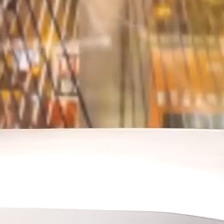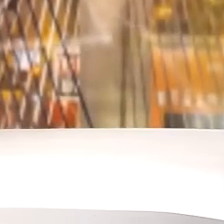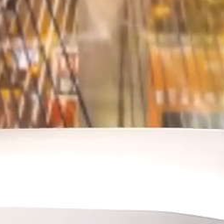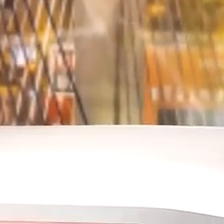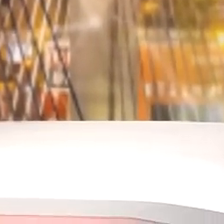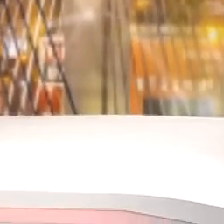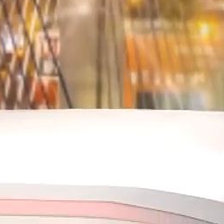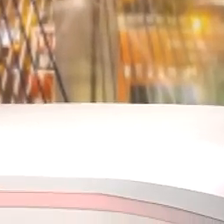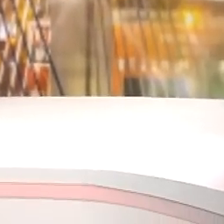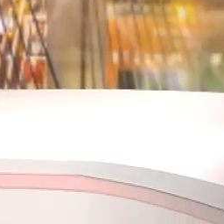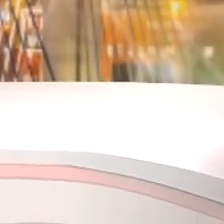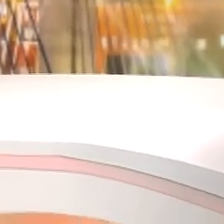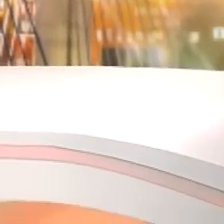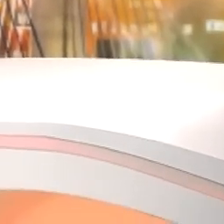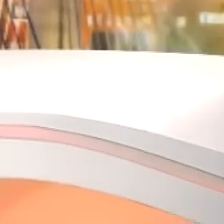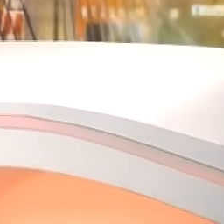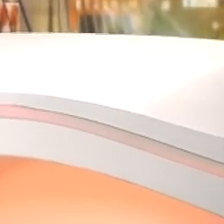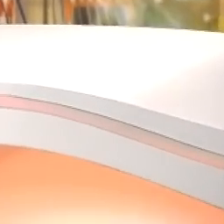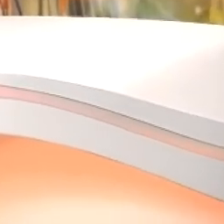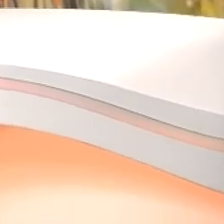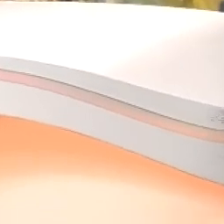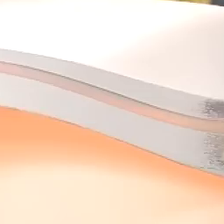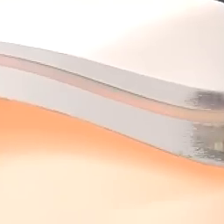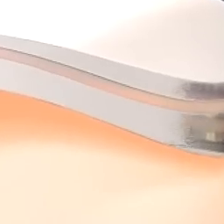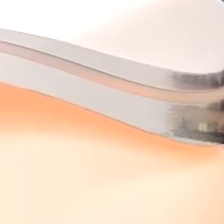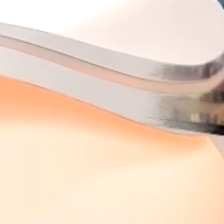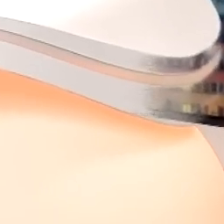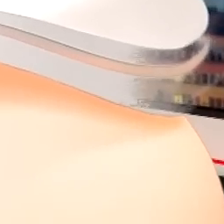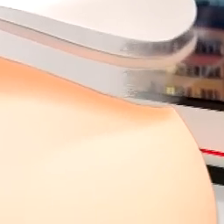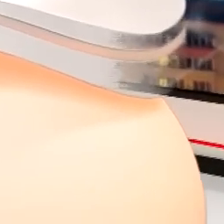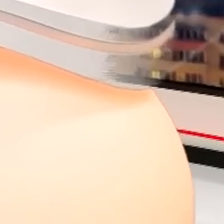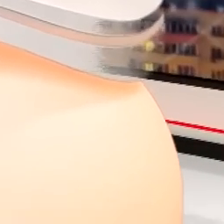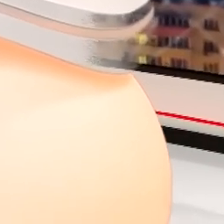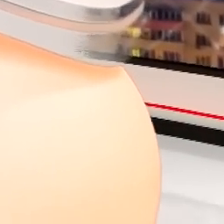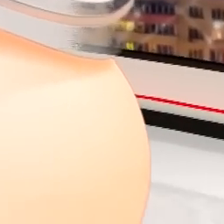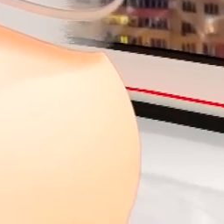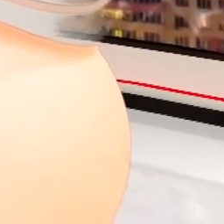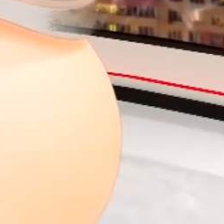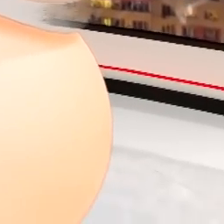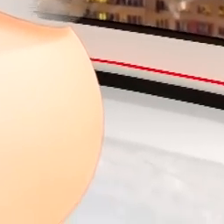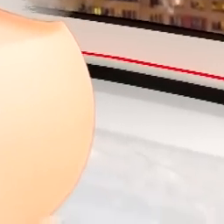Ne revedem mâine seara tot aici la Focus de la ora 23. O noapte liniștită. Aveți grijă de voi!